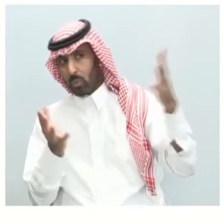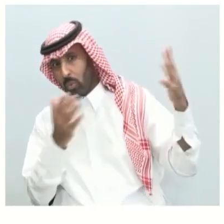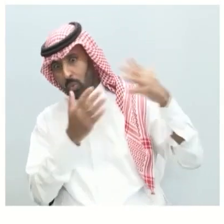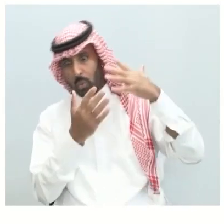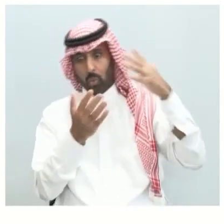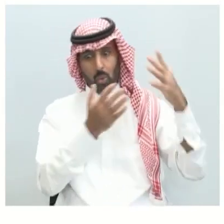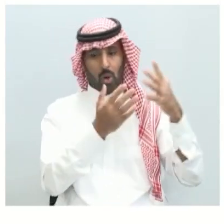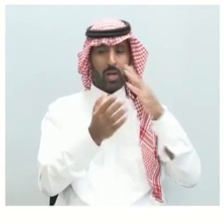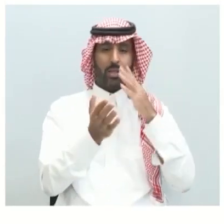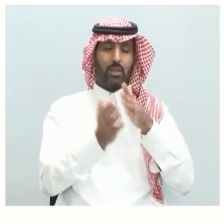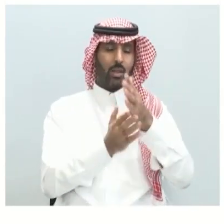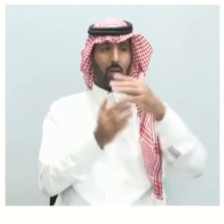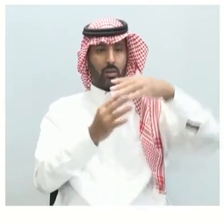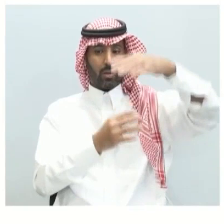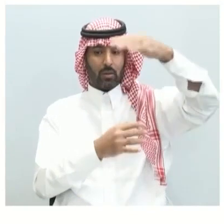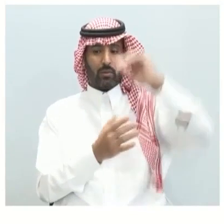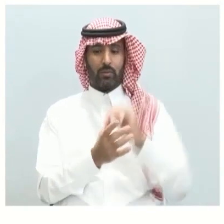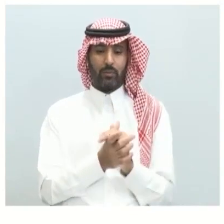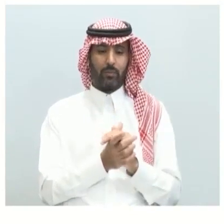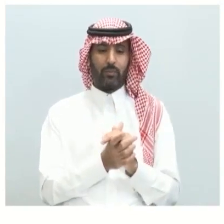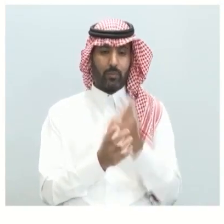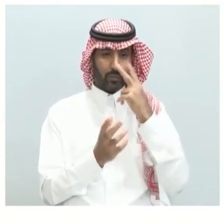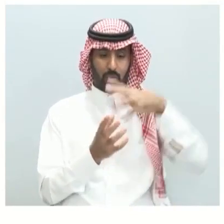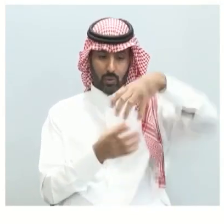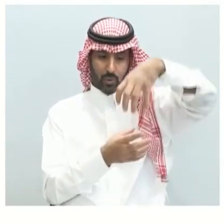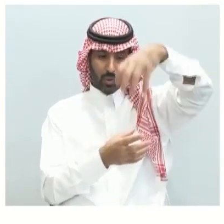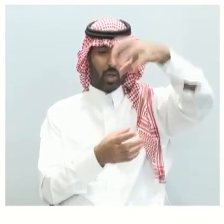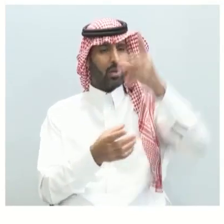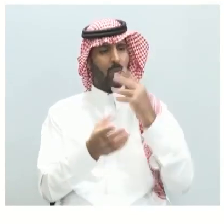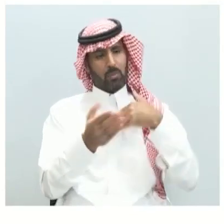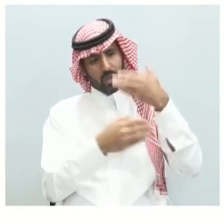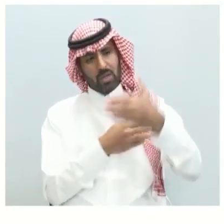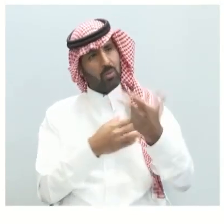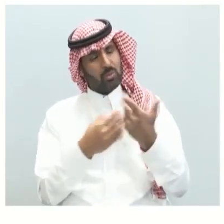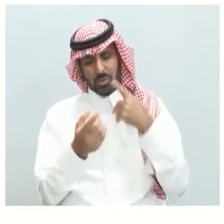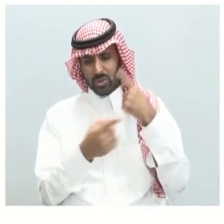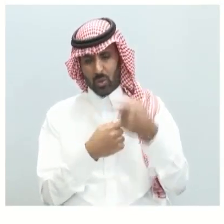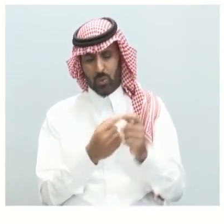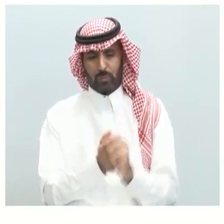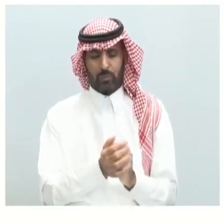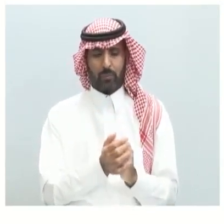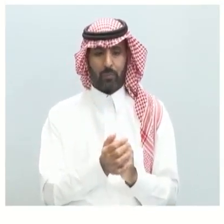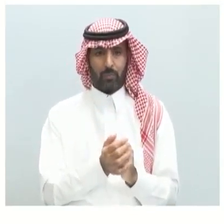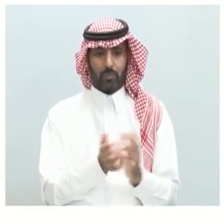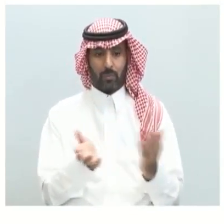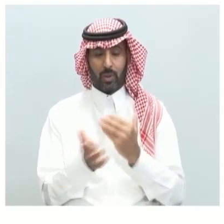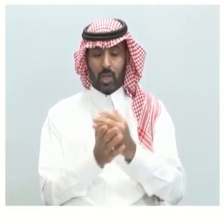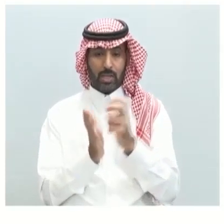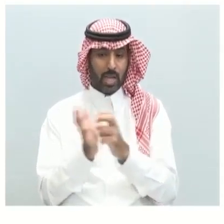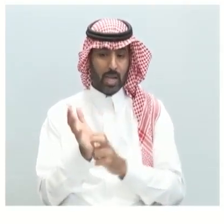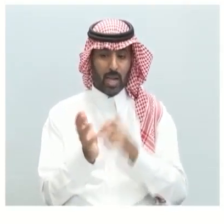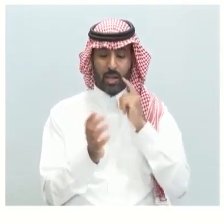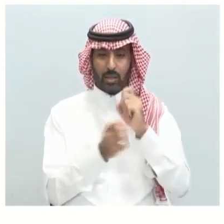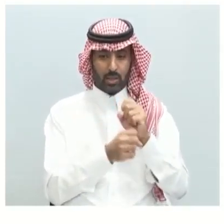الرياح على تلك الارتفاعات طبعا وتعطينا توقعات لما سيحدث خلال ايام القانون العام